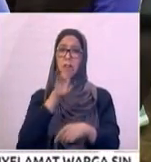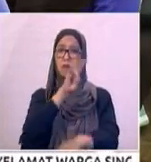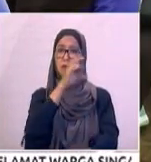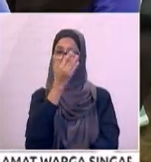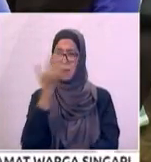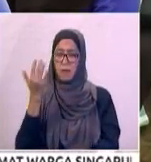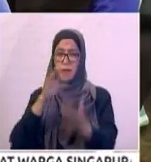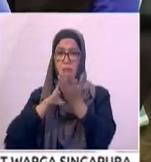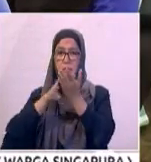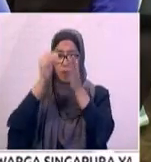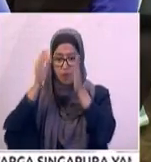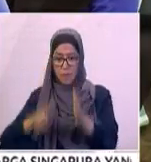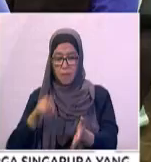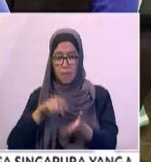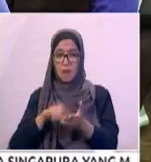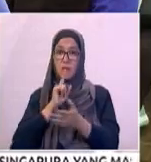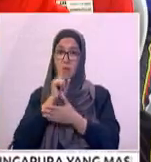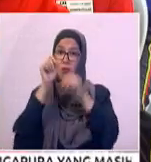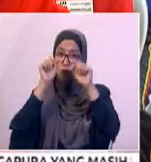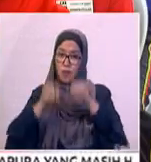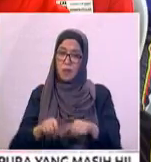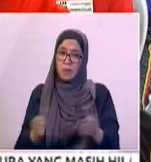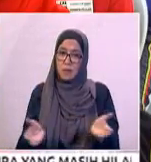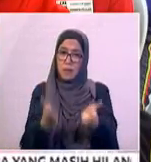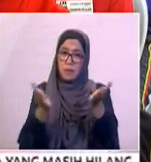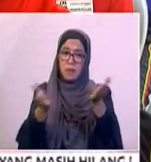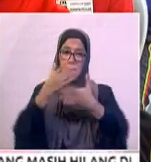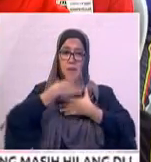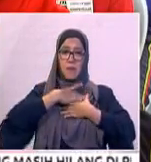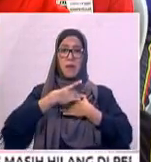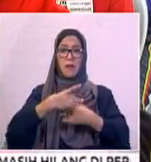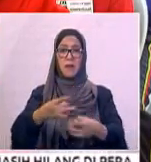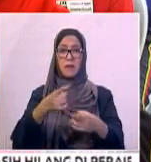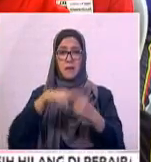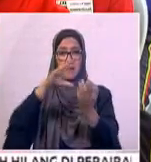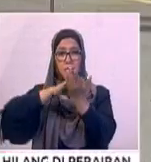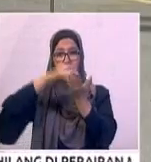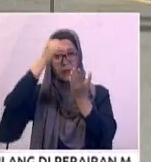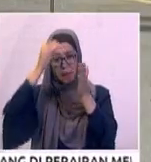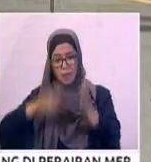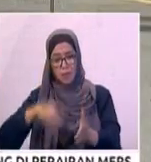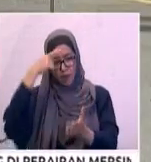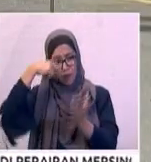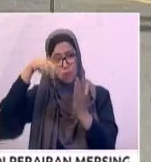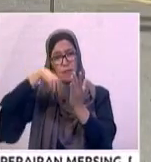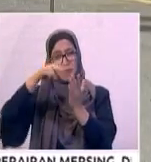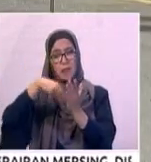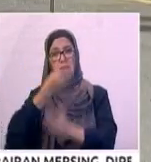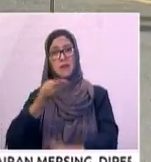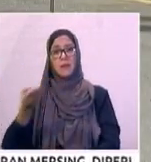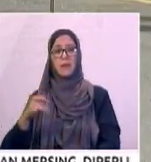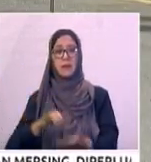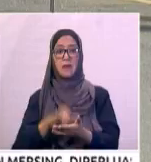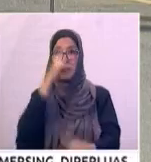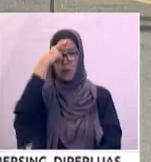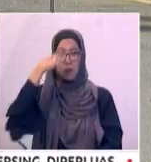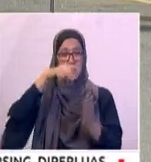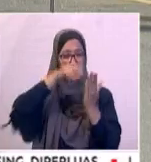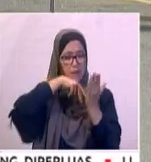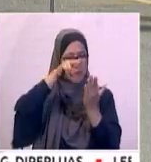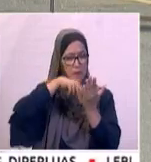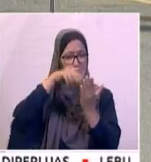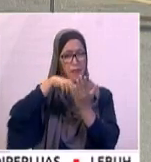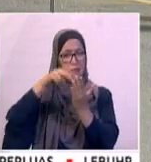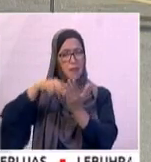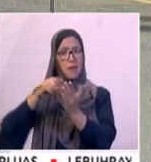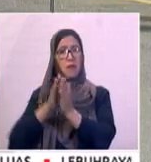pelajar membaca bahan bacaan berunsur sejarah negara. Untuk membaca novel sejarah ni memang